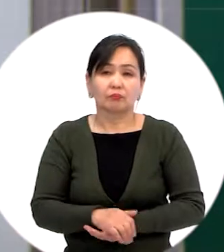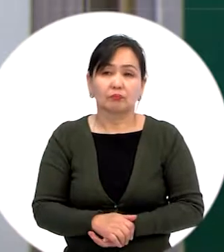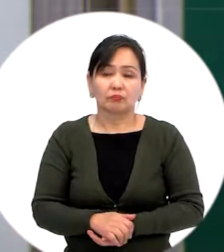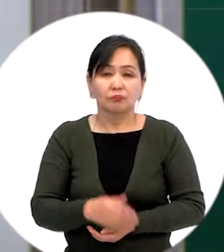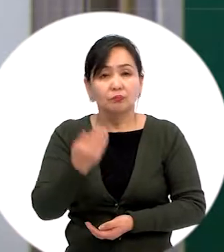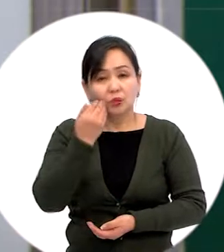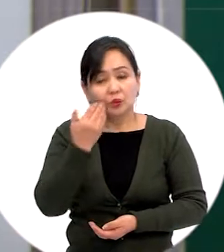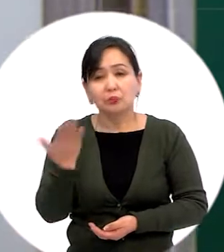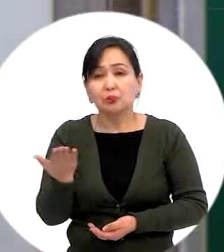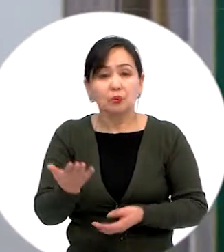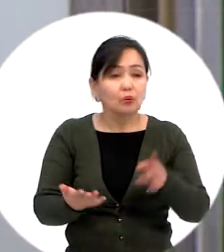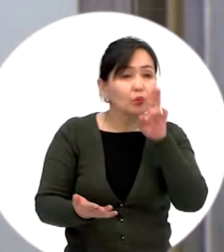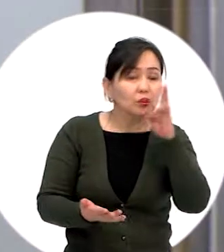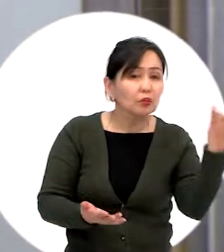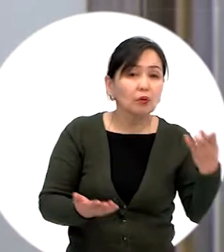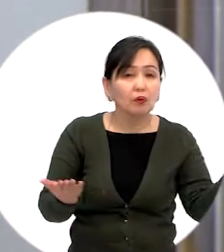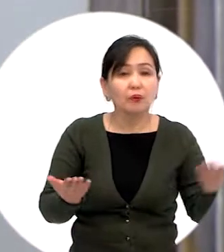Хүнсний ногоо юу? Жимсөө.